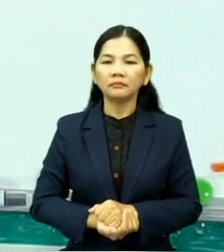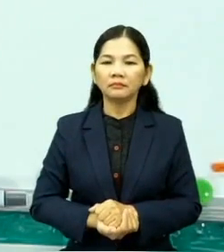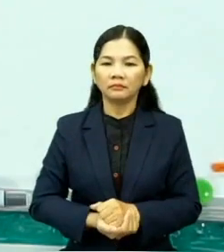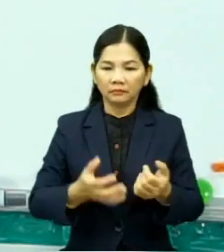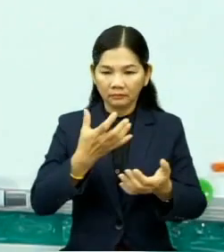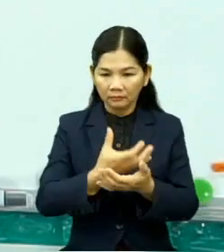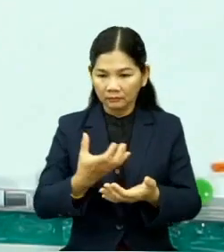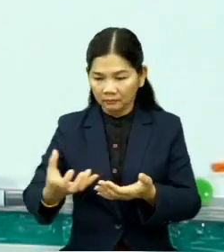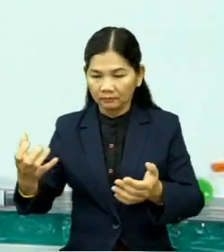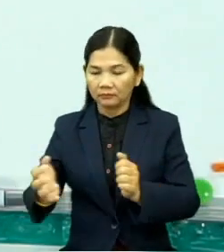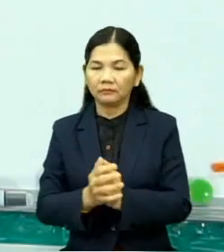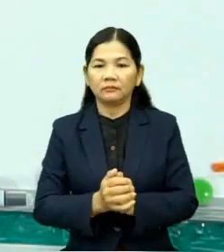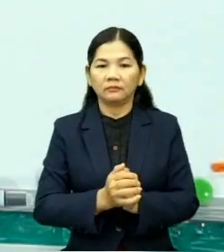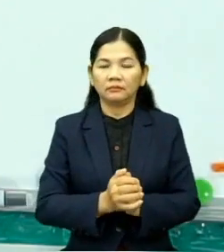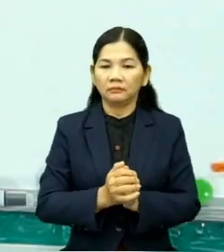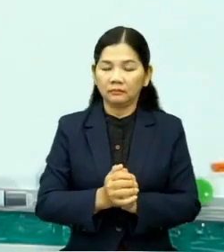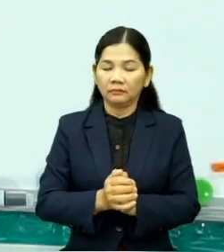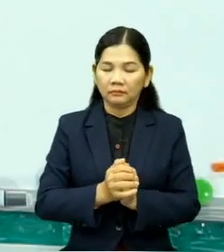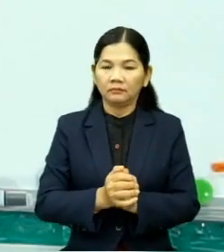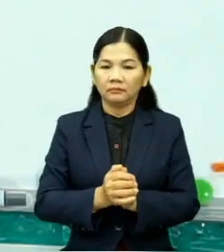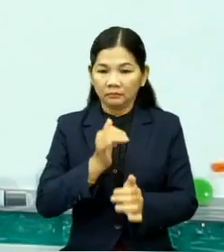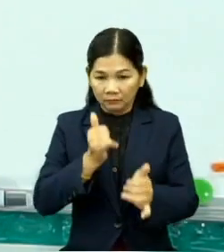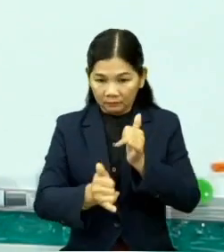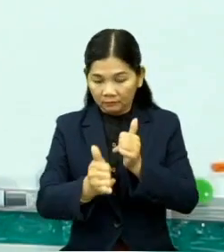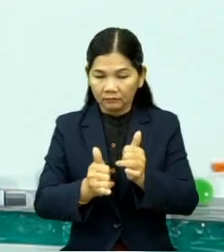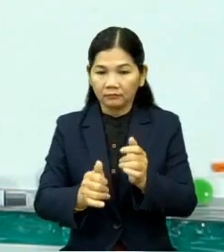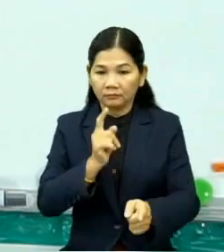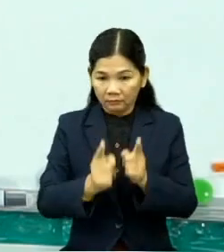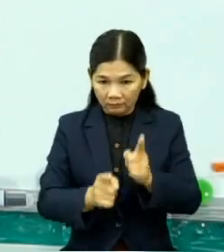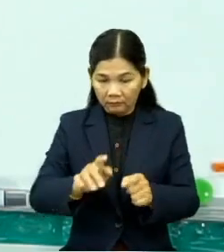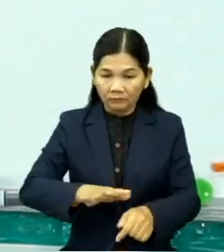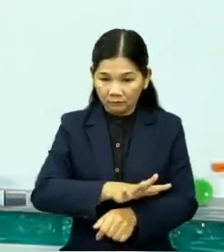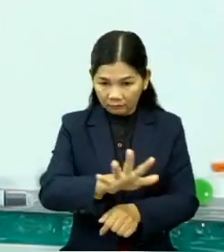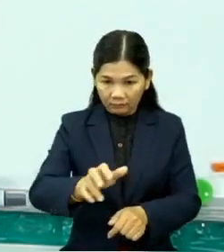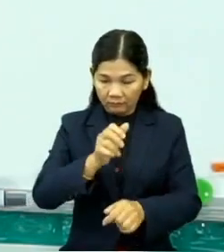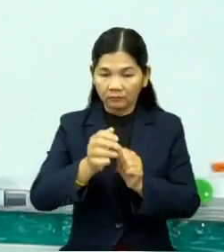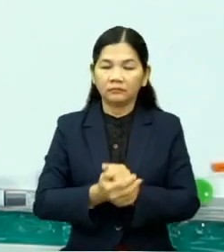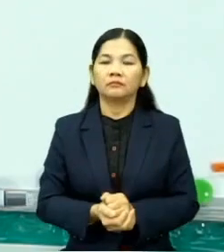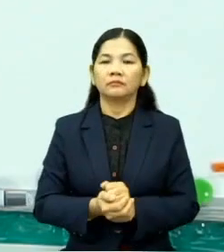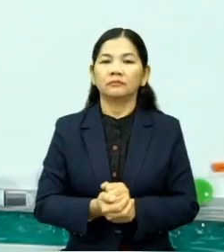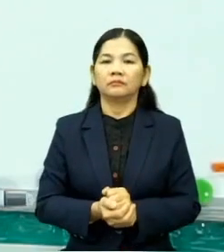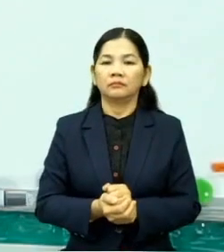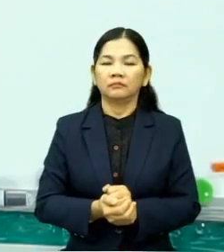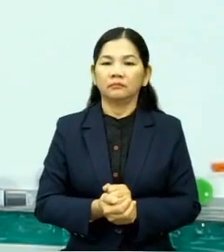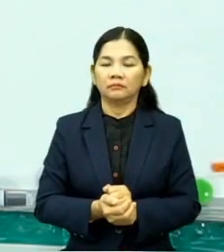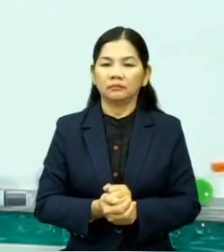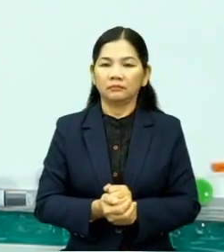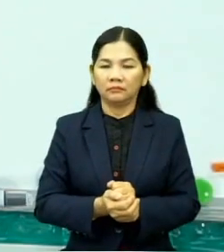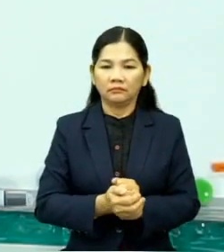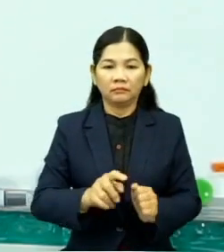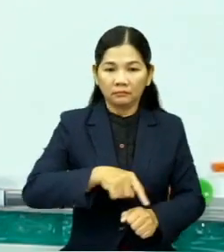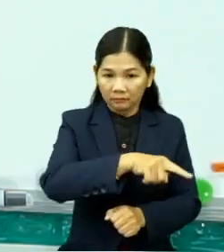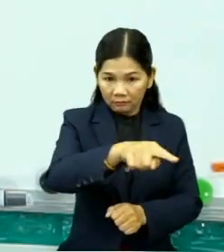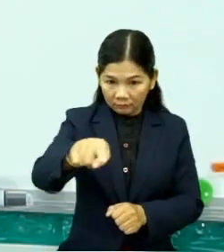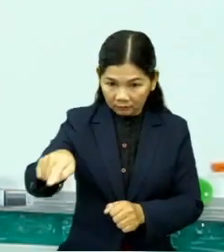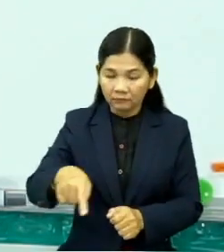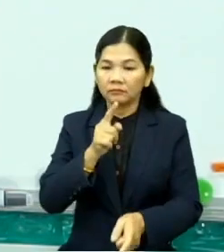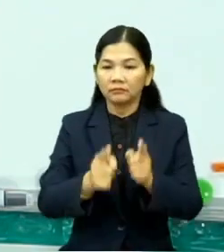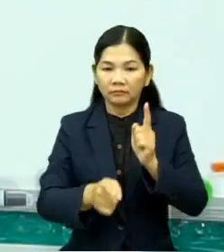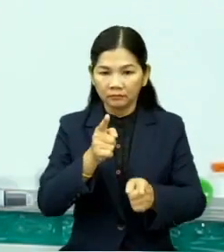ឧបករណ៍តន្ត្រីខ្មែរត្រូវបានប្រគំឡើង